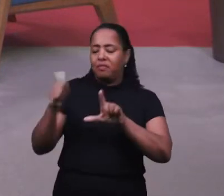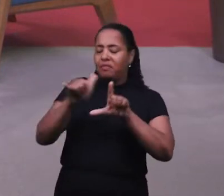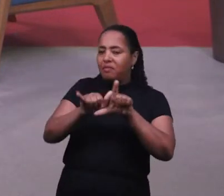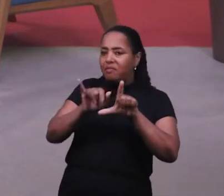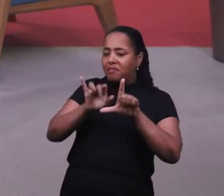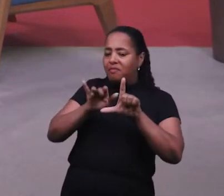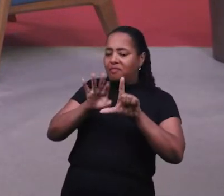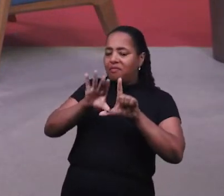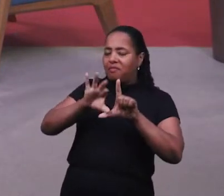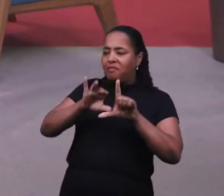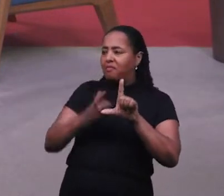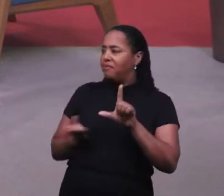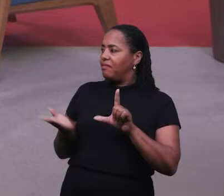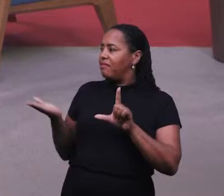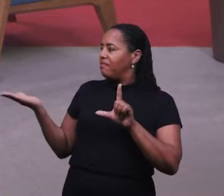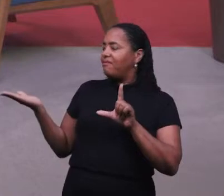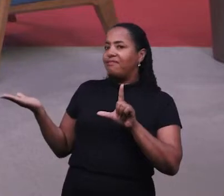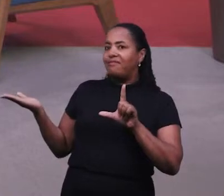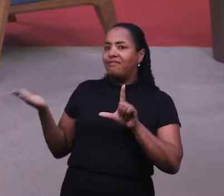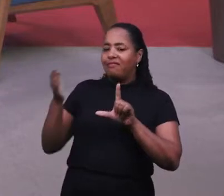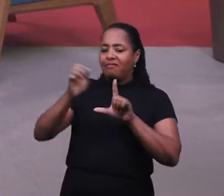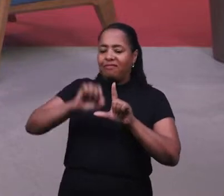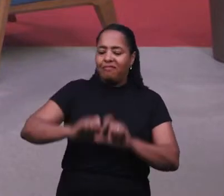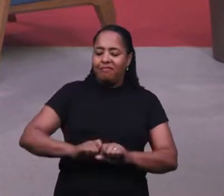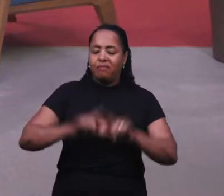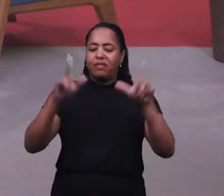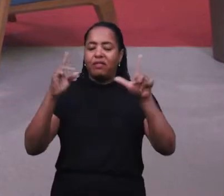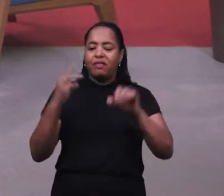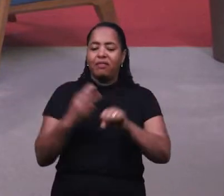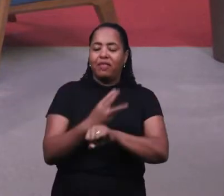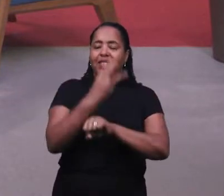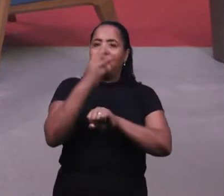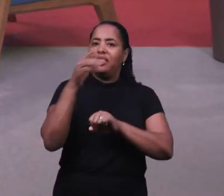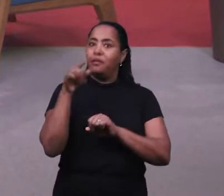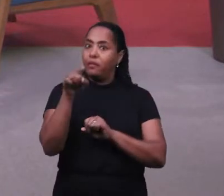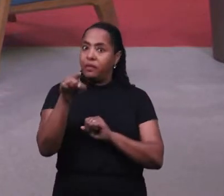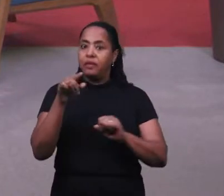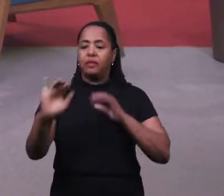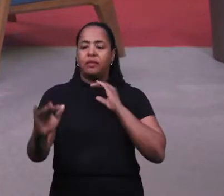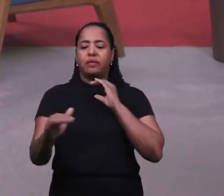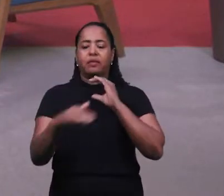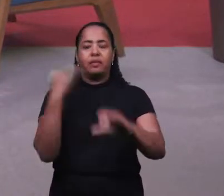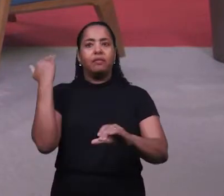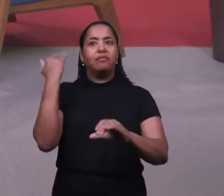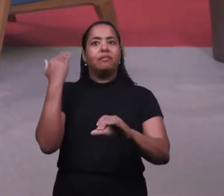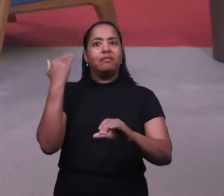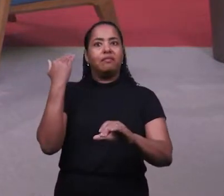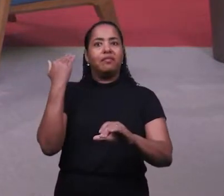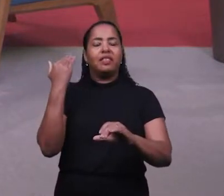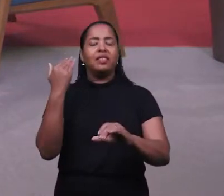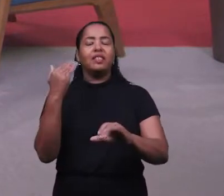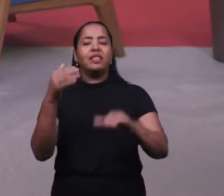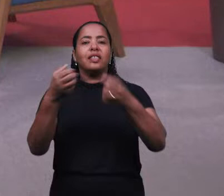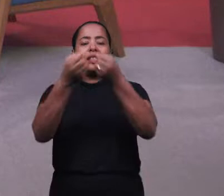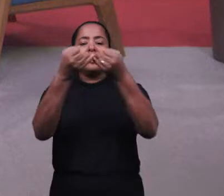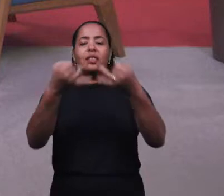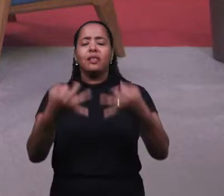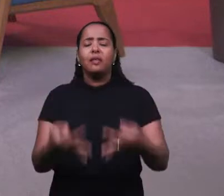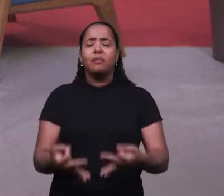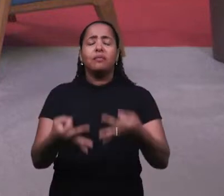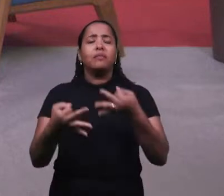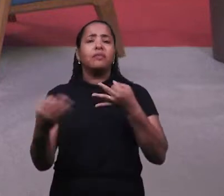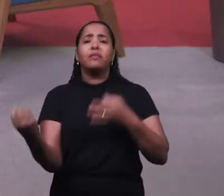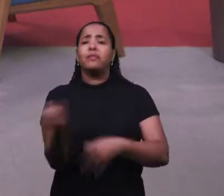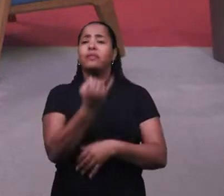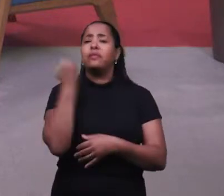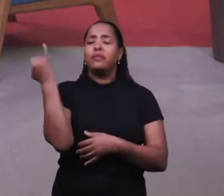envoyées. Il suffit d'utiliser le code qui apparaît à l'écran. Votre appareil sera redirigé vers la messagerie WhatsApp. Et là, vous pouvez nous envoyer